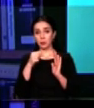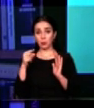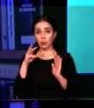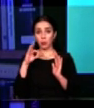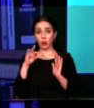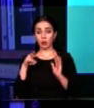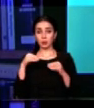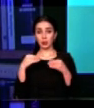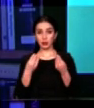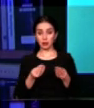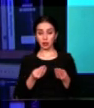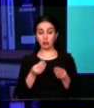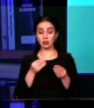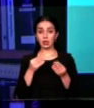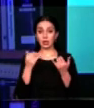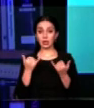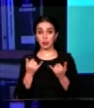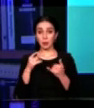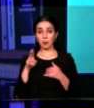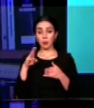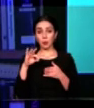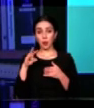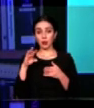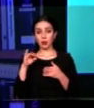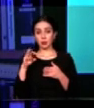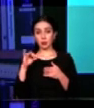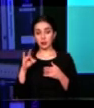mol berilgan. Endi polimerning massasini